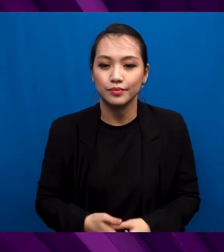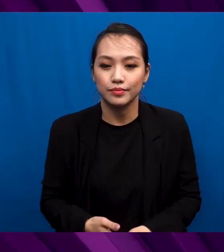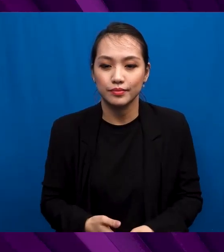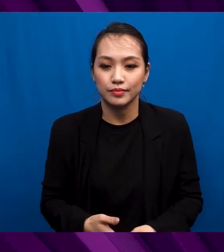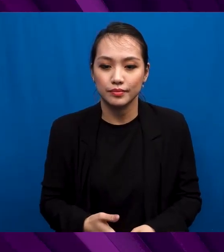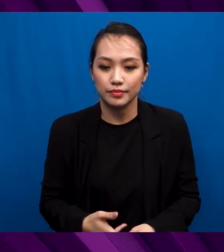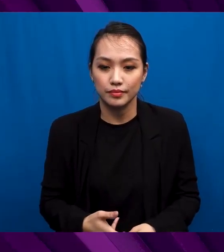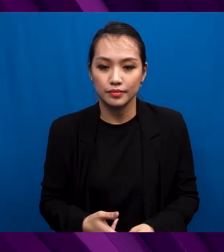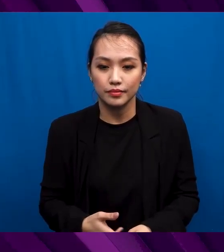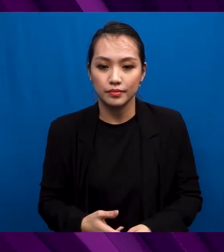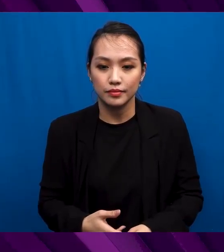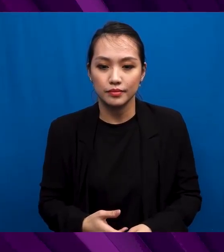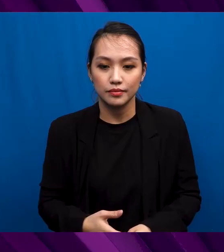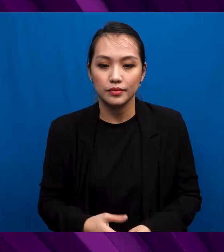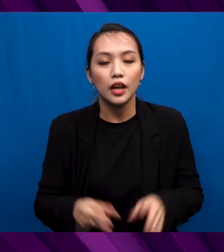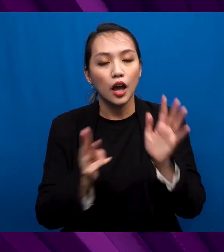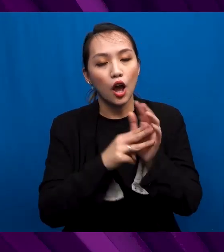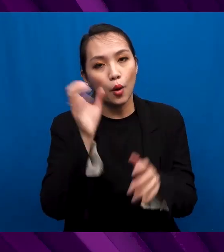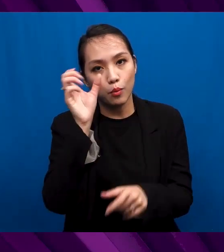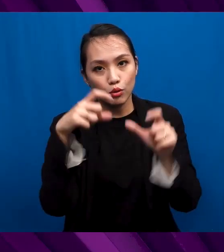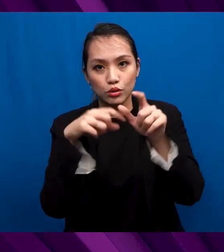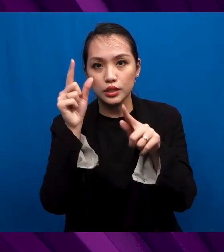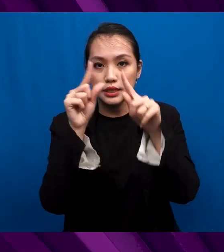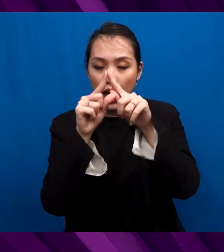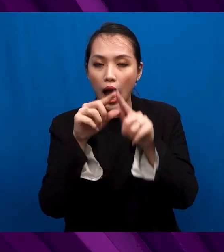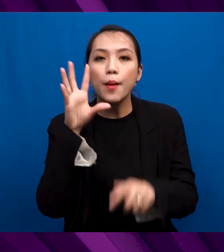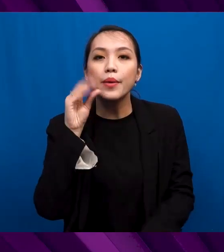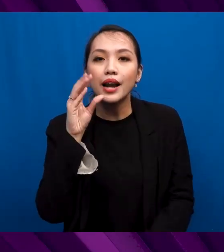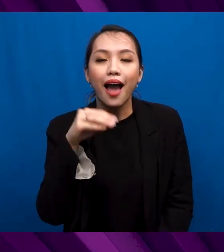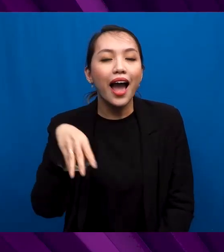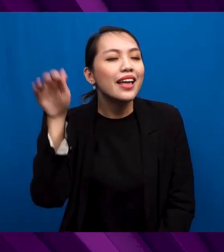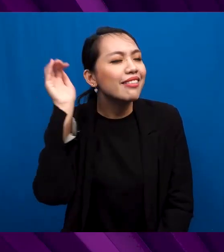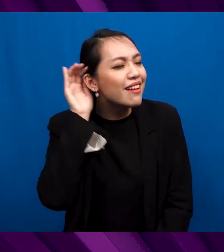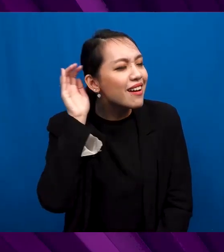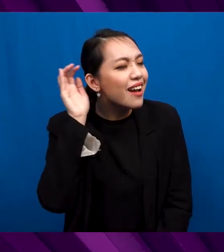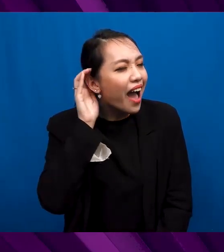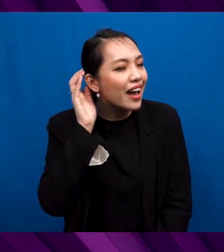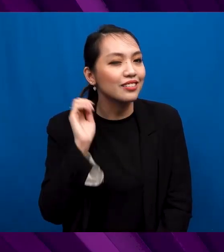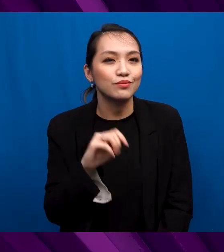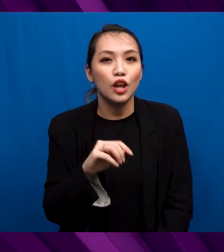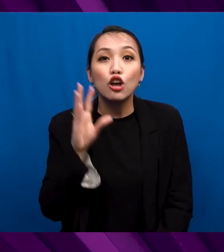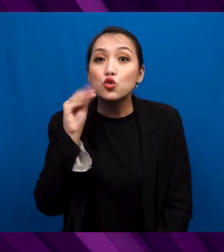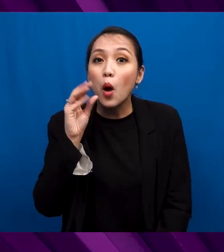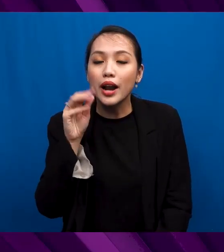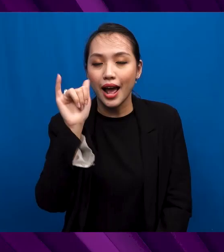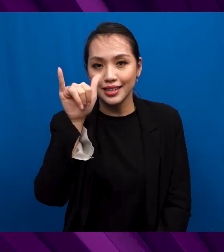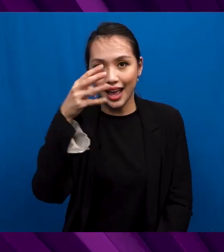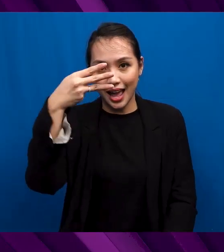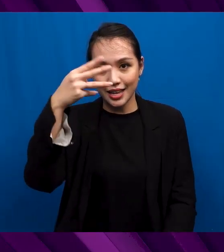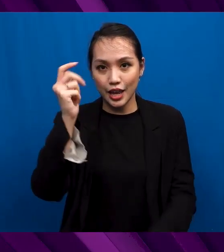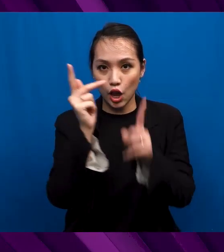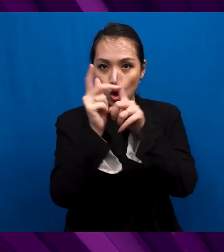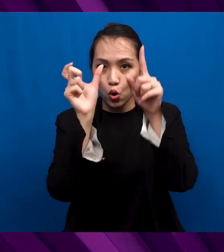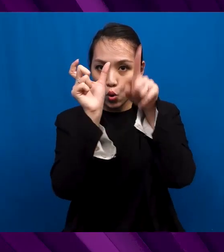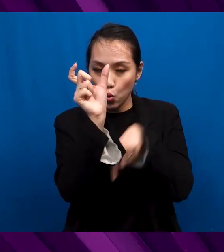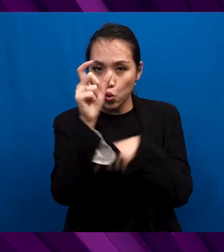berkata, dengarlah ya Tuhan suara Yehuda. Inilah suku yang berdoa. Kalau minta berkat, minta yang ini